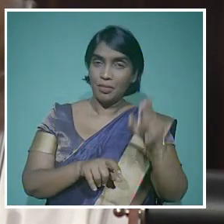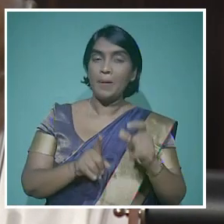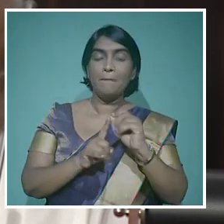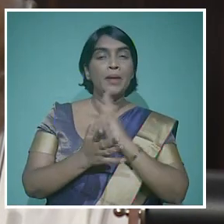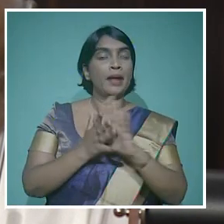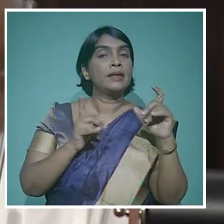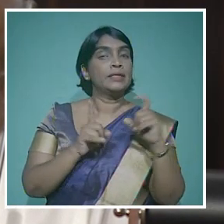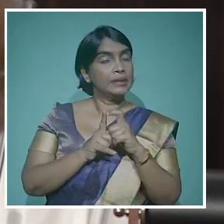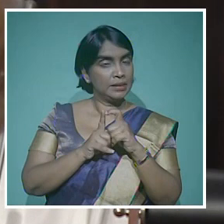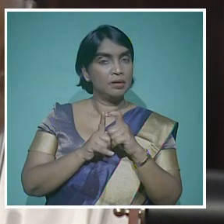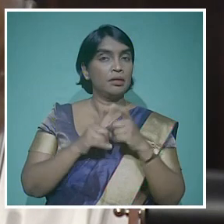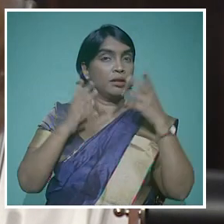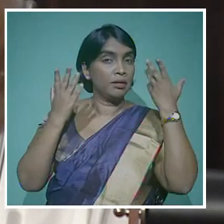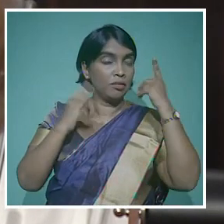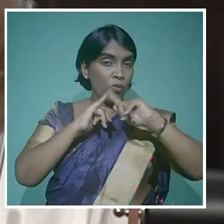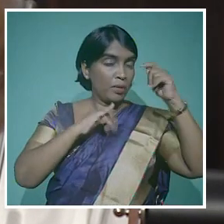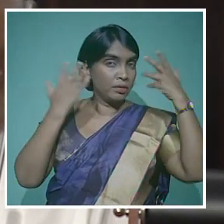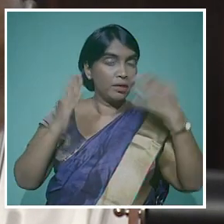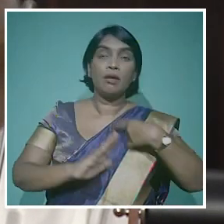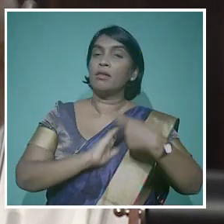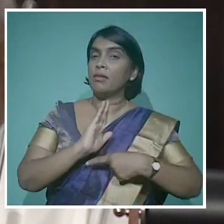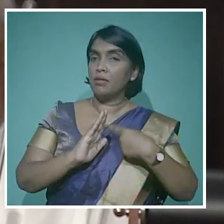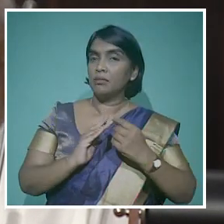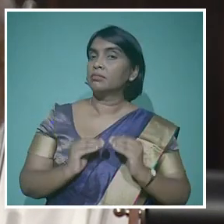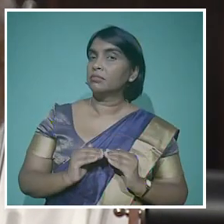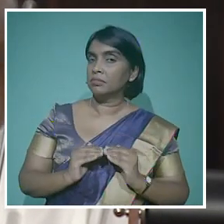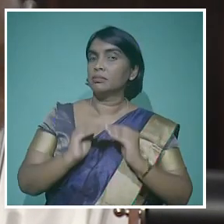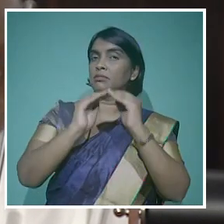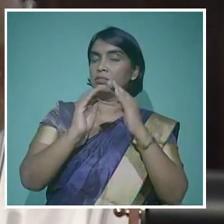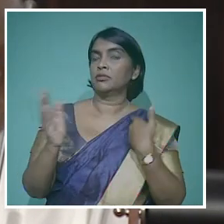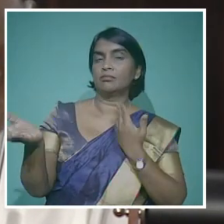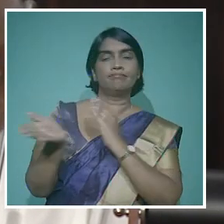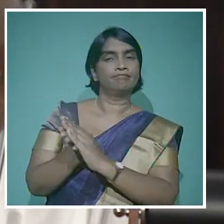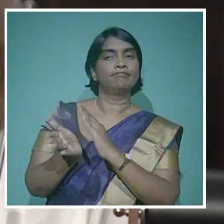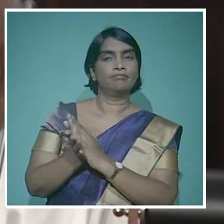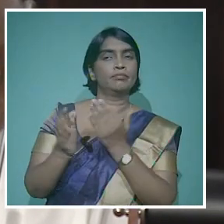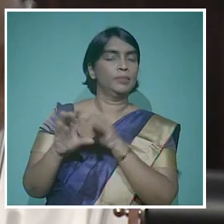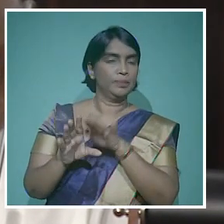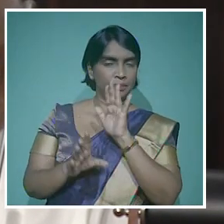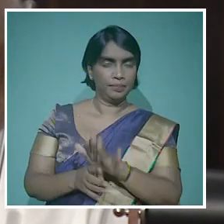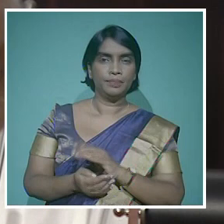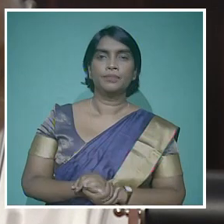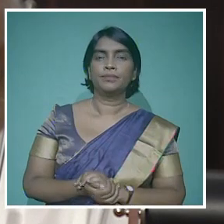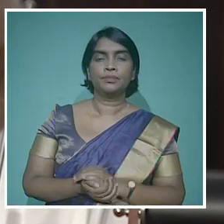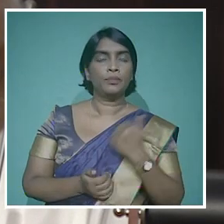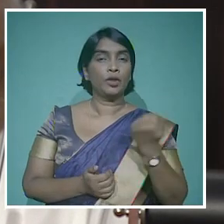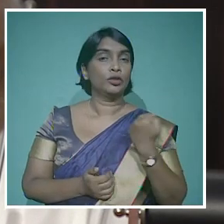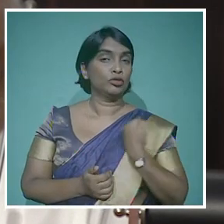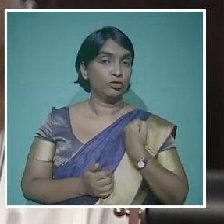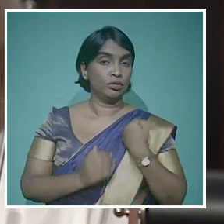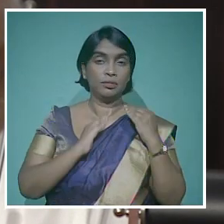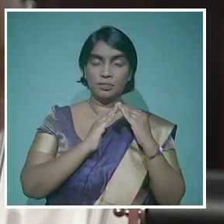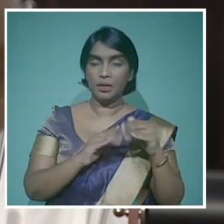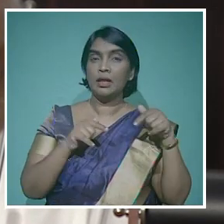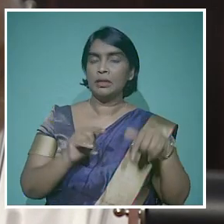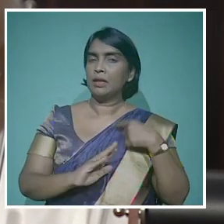පශ්චාත් උපාධිය අවසන් කිරීමෙන් පසු රටේ සංවර්ධනය සඳහා දායක විය යුතු වෙනවා. නව වෛද්‍ය පීඨයක්